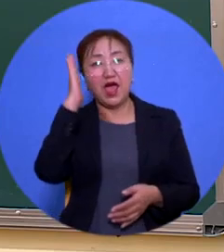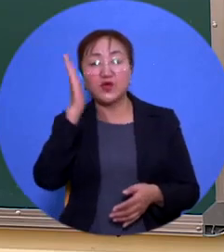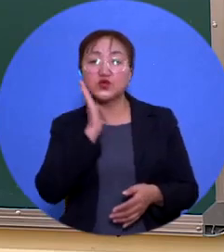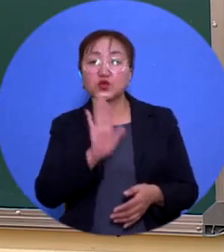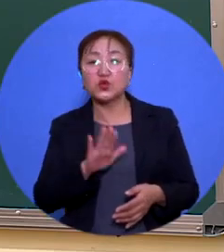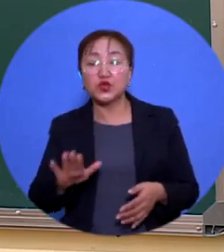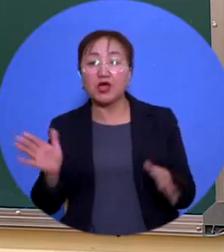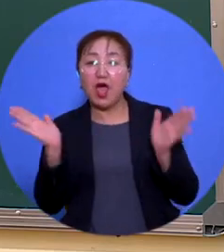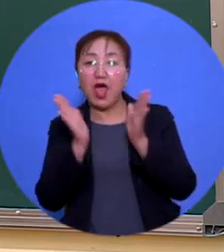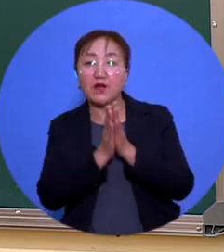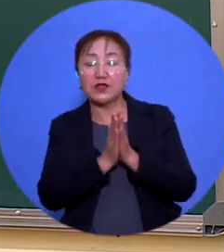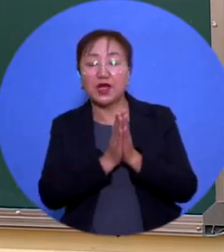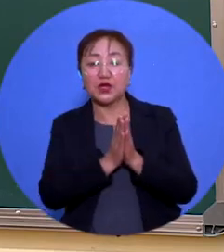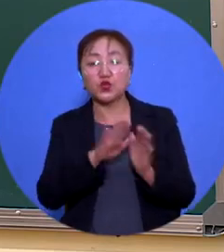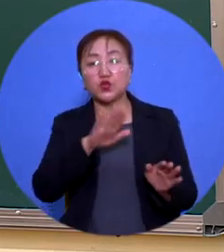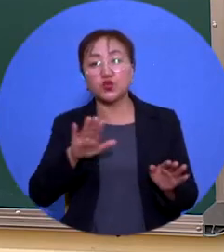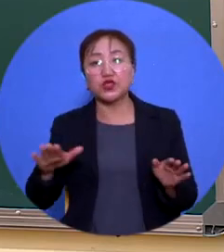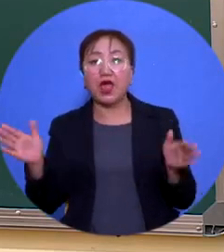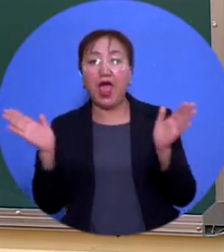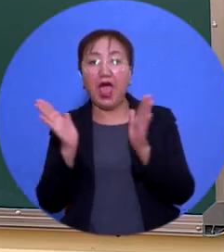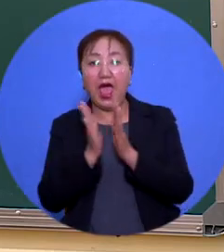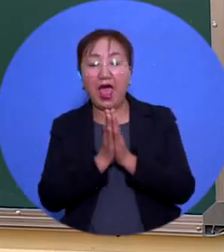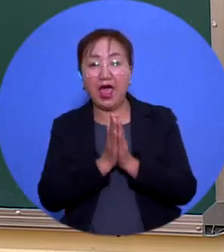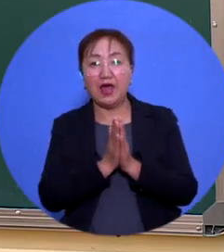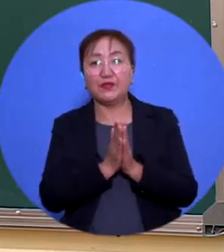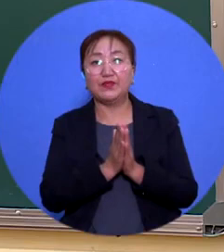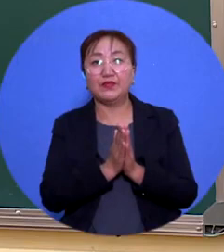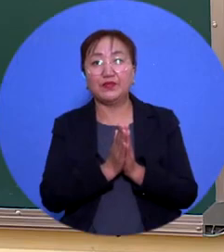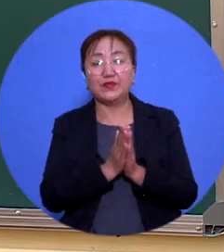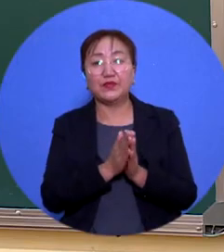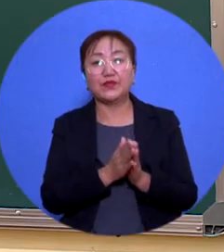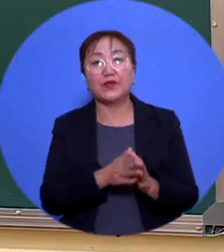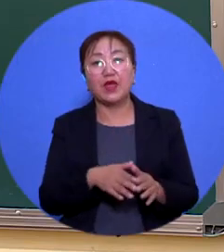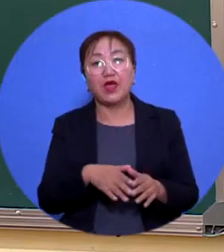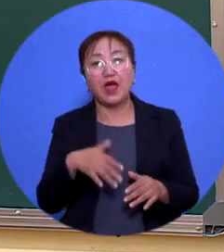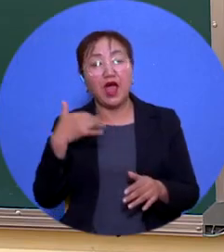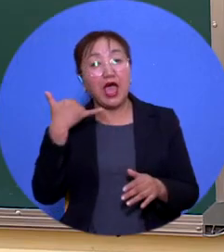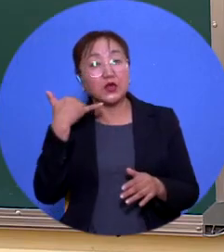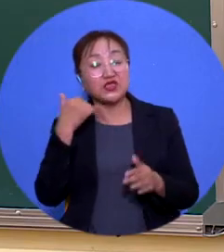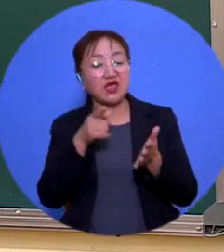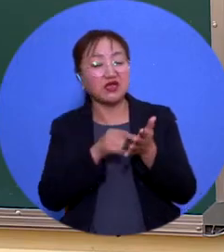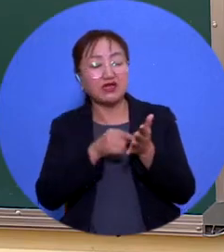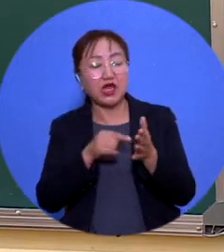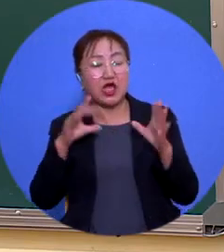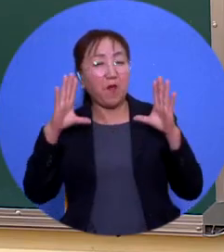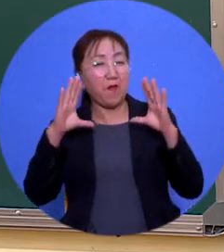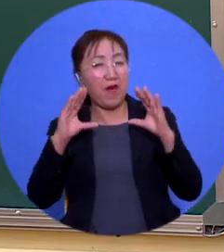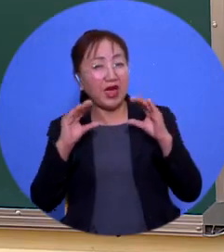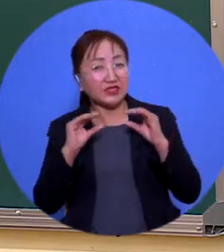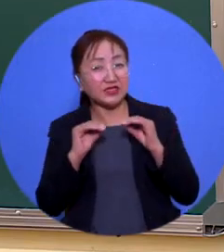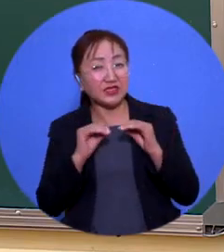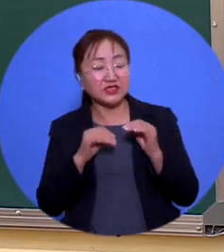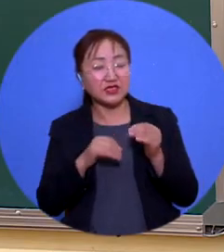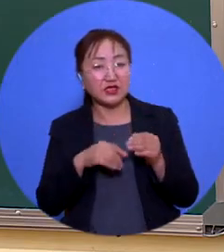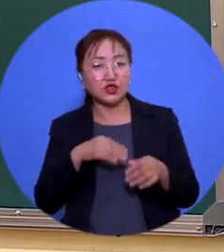өөрсдөө үлгэр дуурайл болоод ингээ гар утсныхаа хэрэглээг багасгаж аль болохоор ашигтай хэлбрээр ашиглаарай гэж